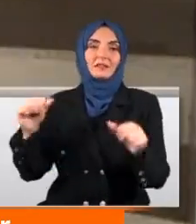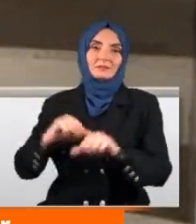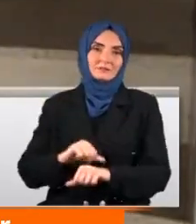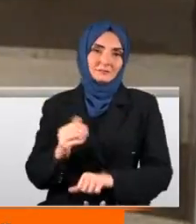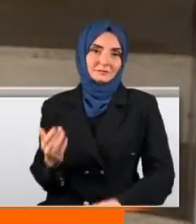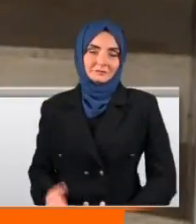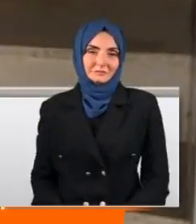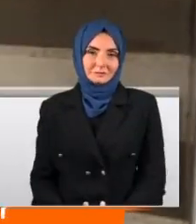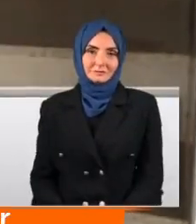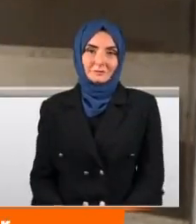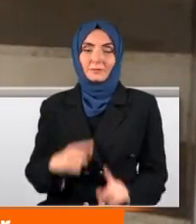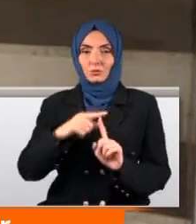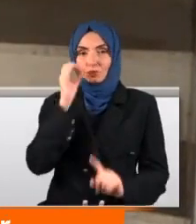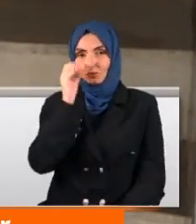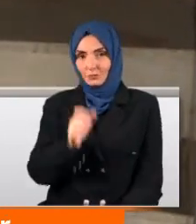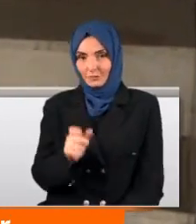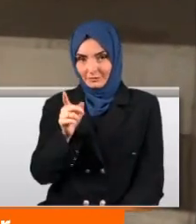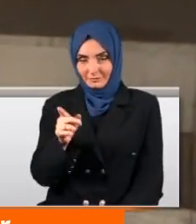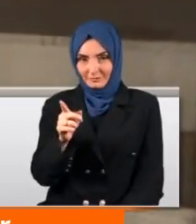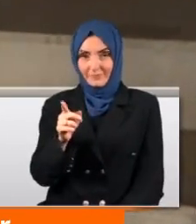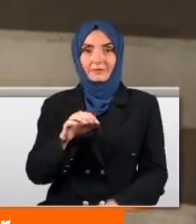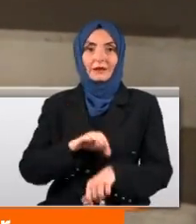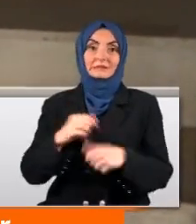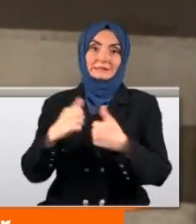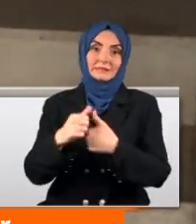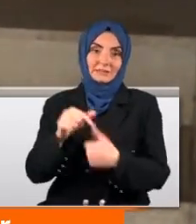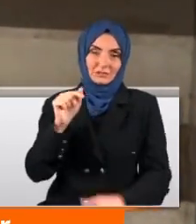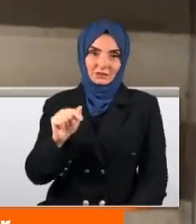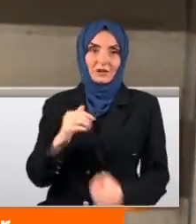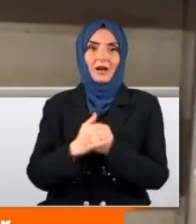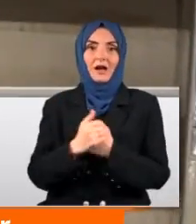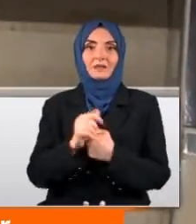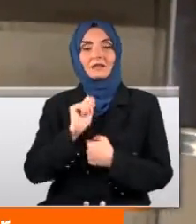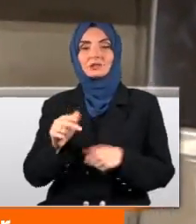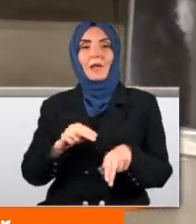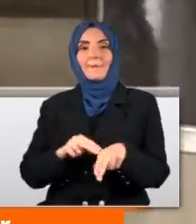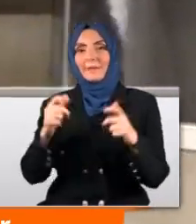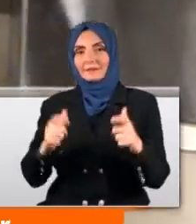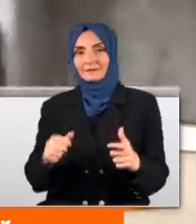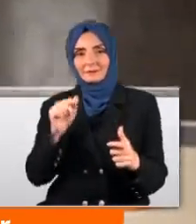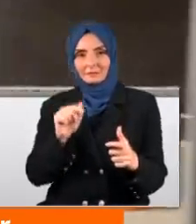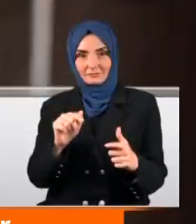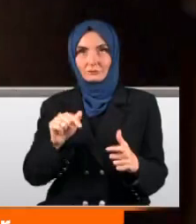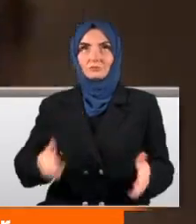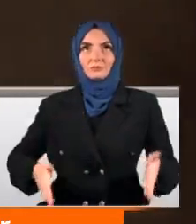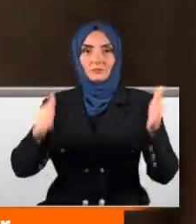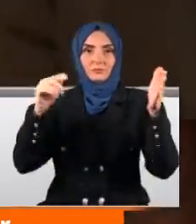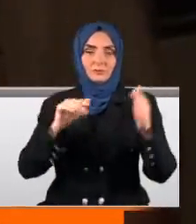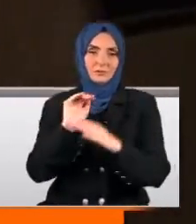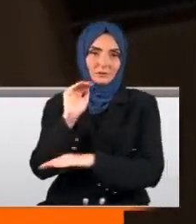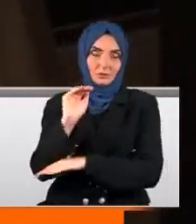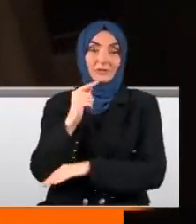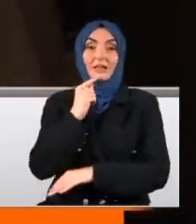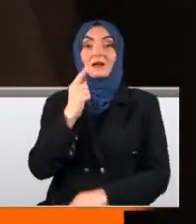başladı Antalya'nın Kepez ilçesi Emek Mahallesi'ndeki Ali Daldal Apartmanında kalıyor ve iddiaya göre